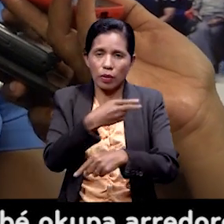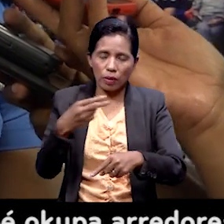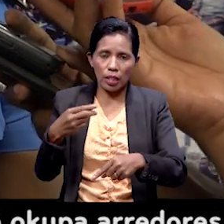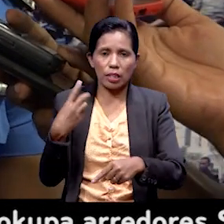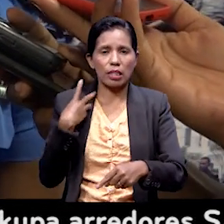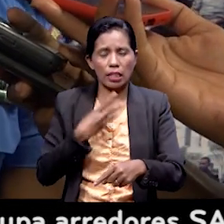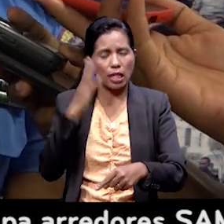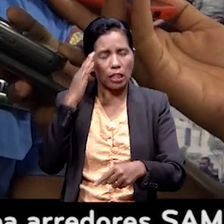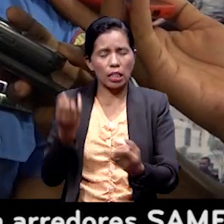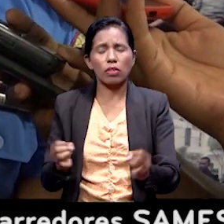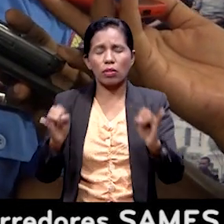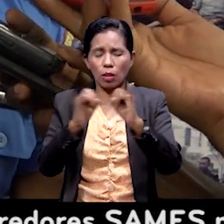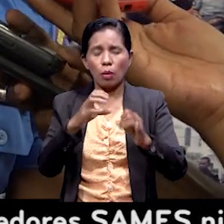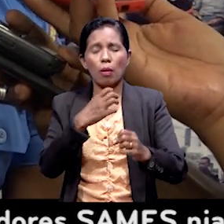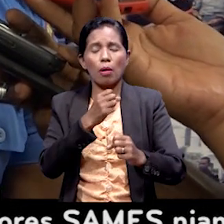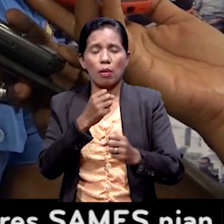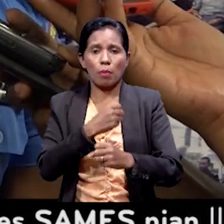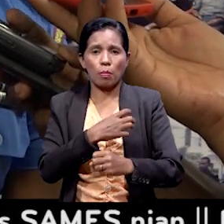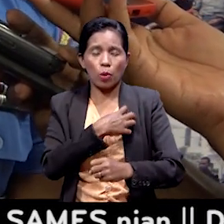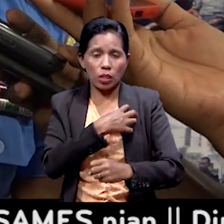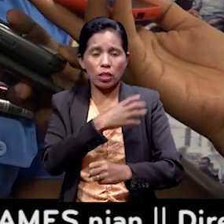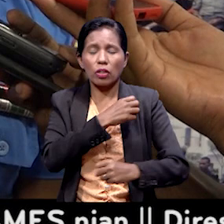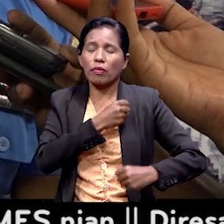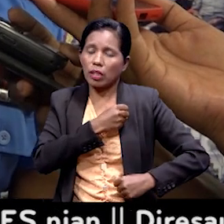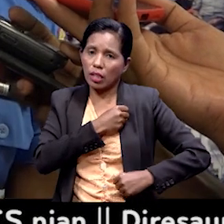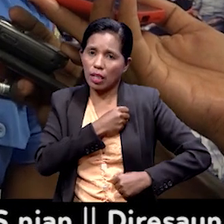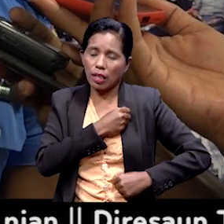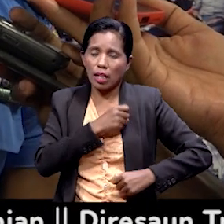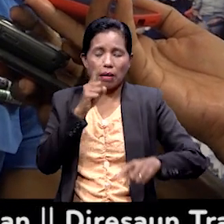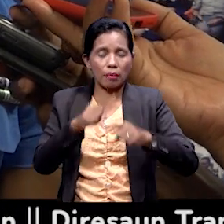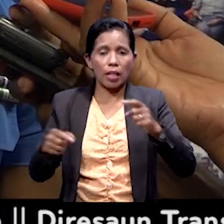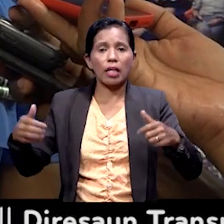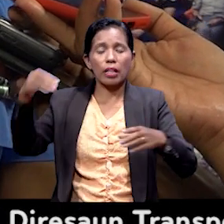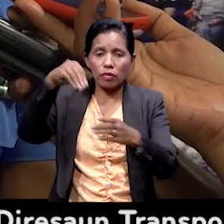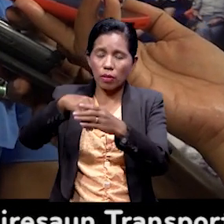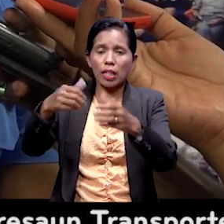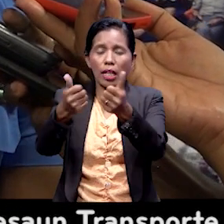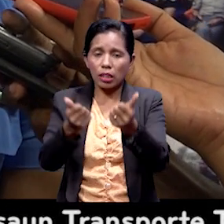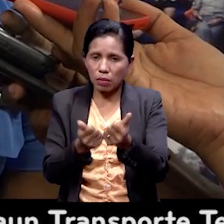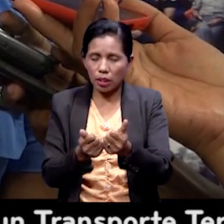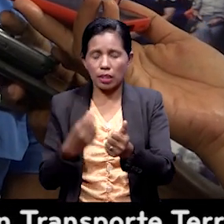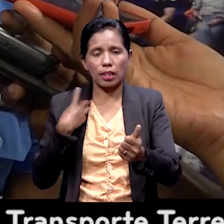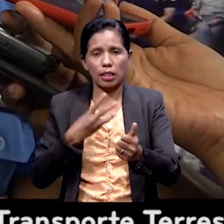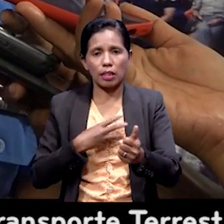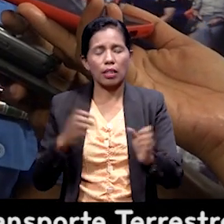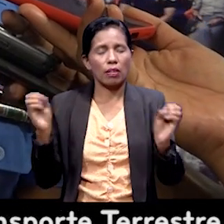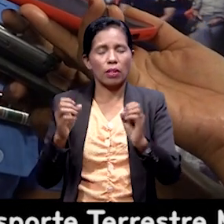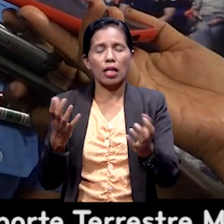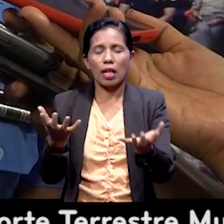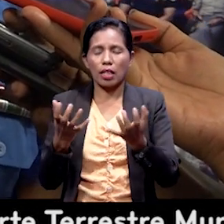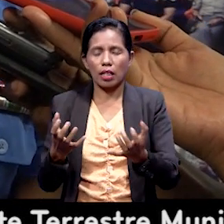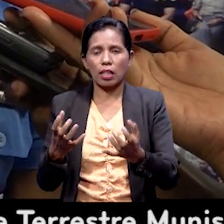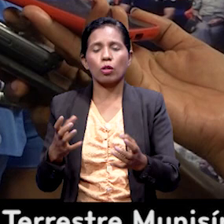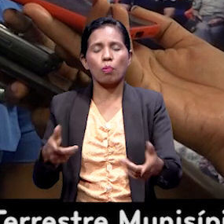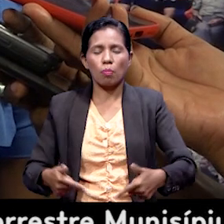no FFDTL ni jelas toleransi ba yar nabe maka involve arti marsai. Kuandu ni akar ke involve mana pak berarti ni akar laku yang akar kata vida ya polis